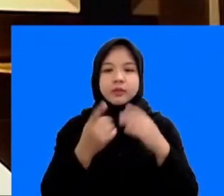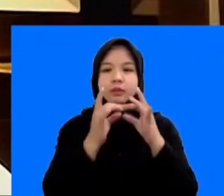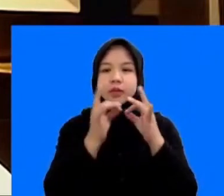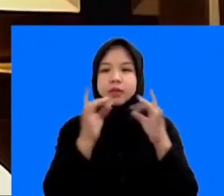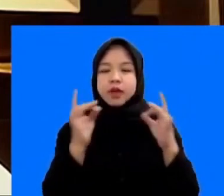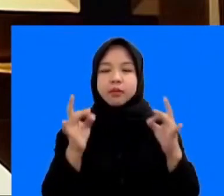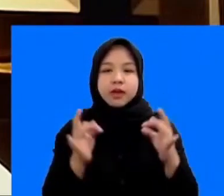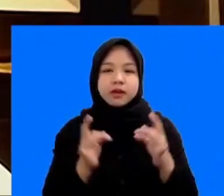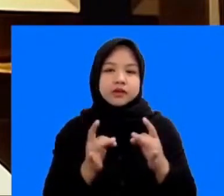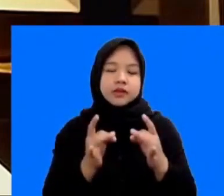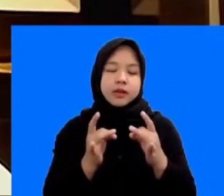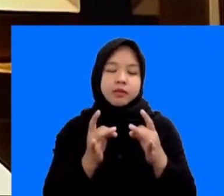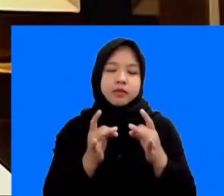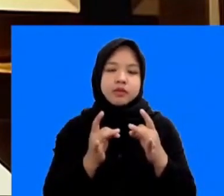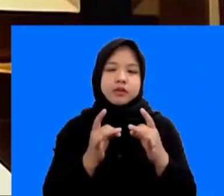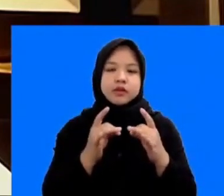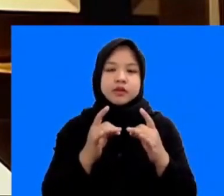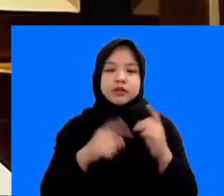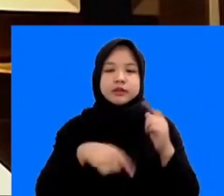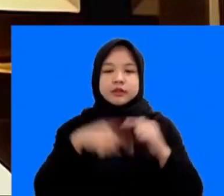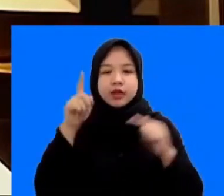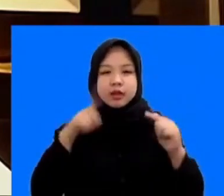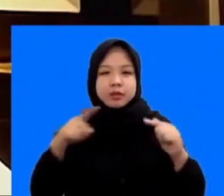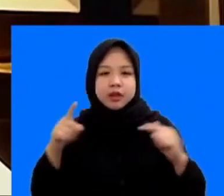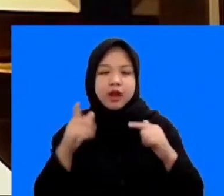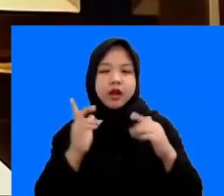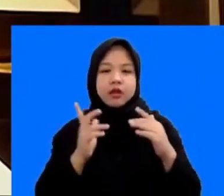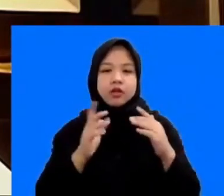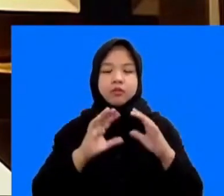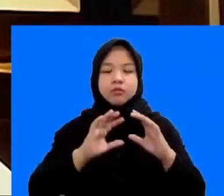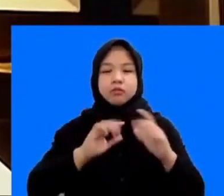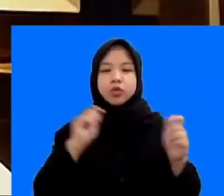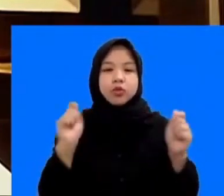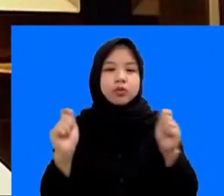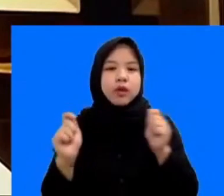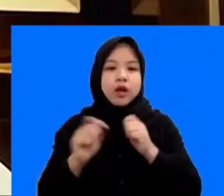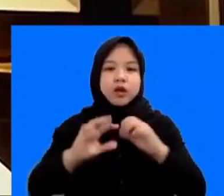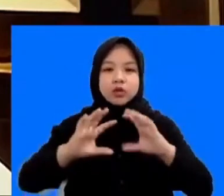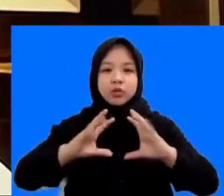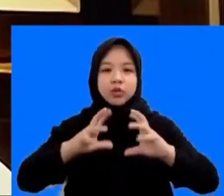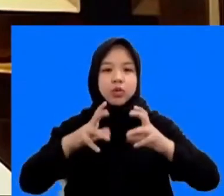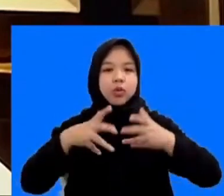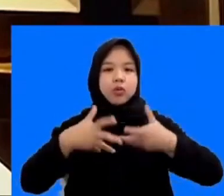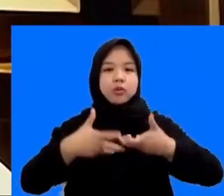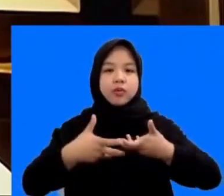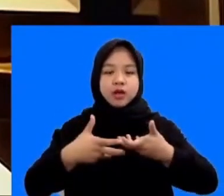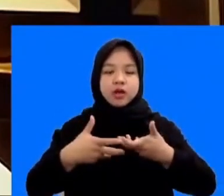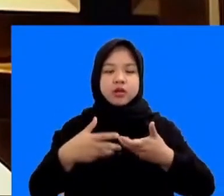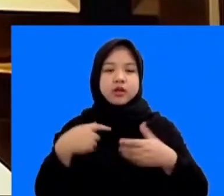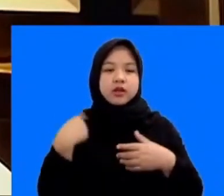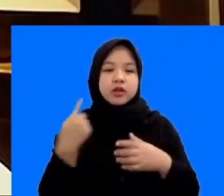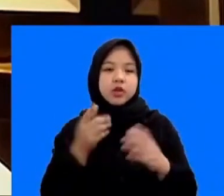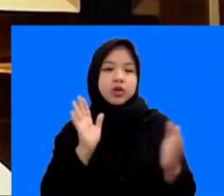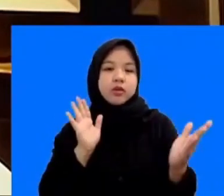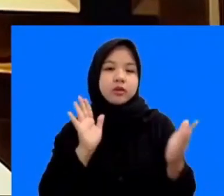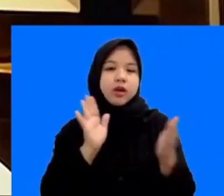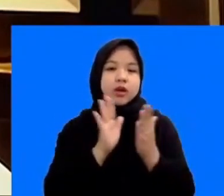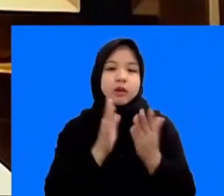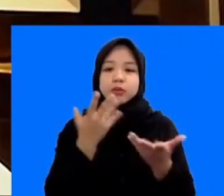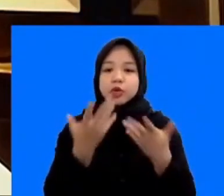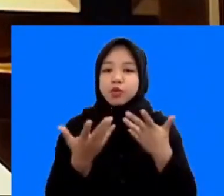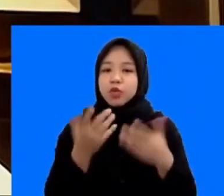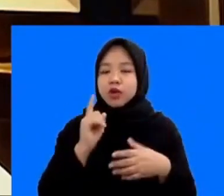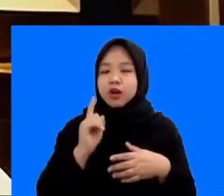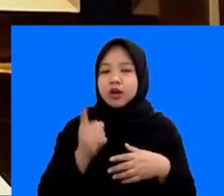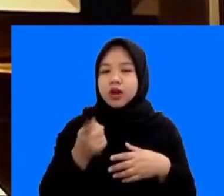dimensi dan dinamika Global kita berhadapan juga dengan kemungkinan-kemungkinan